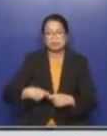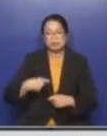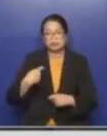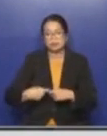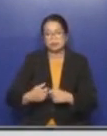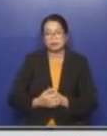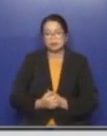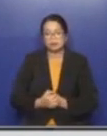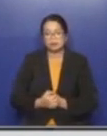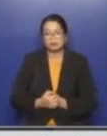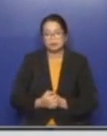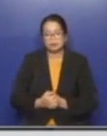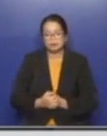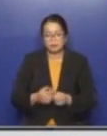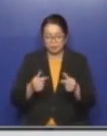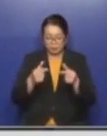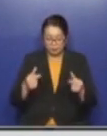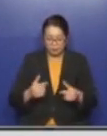มดูในรายงานของท่าน